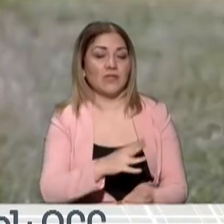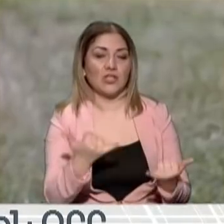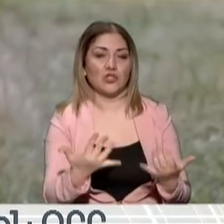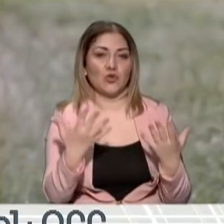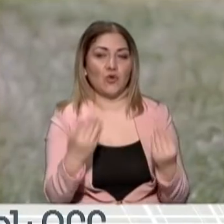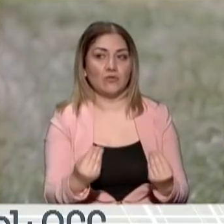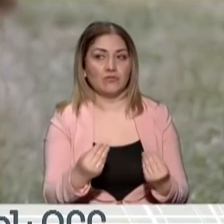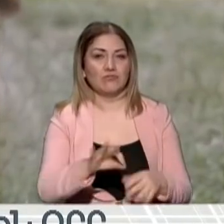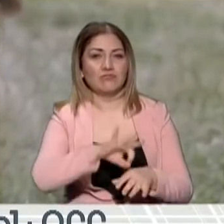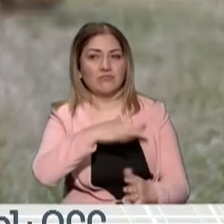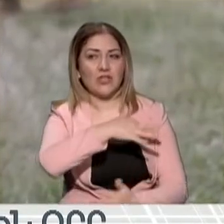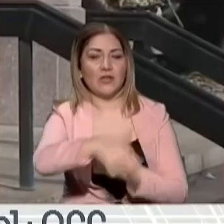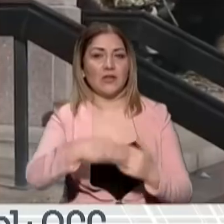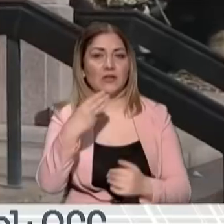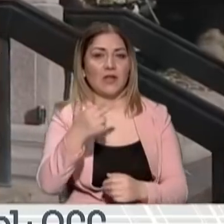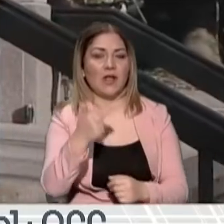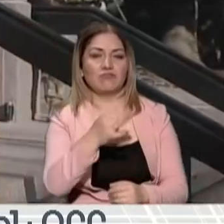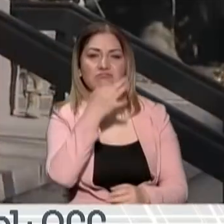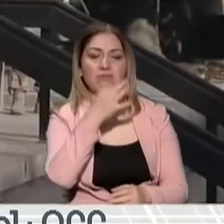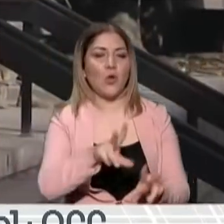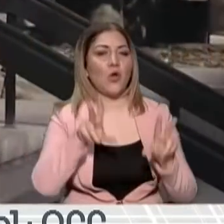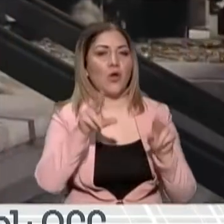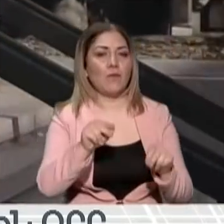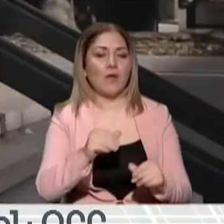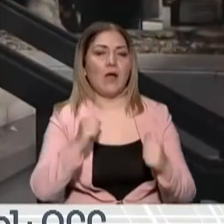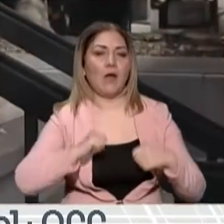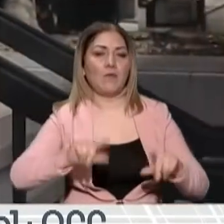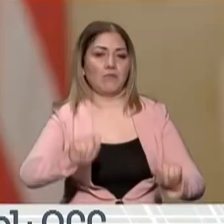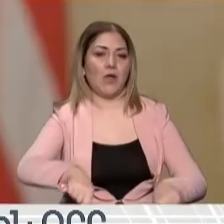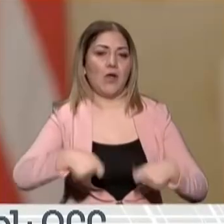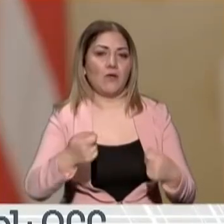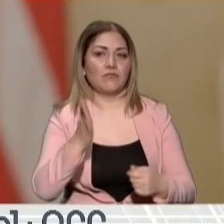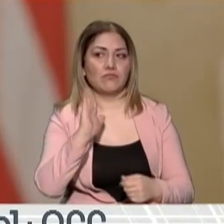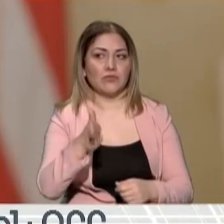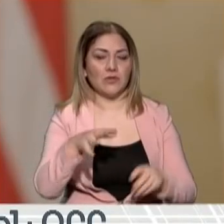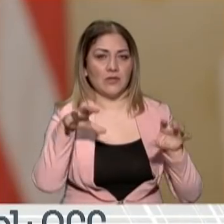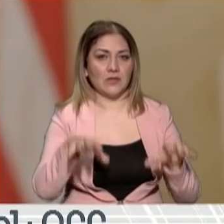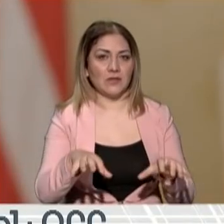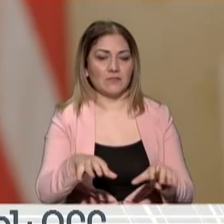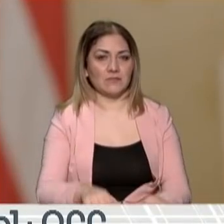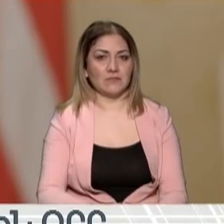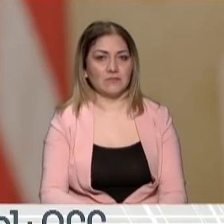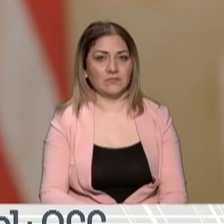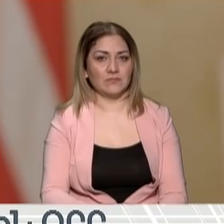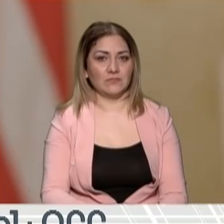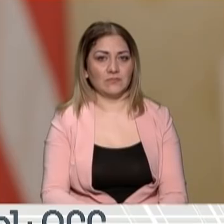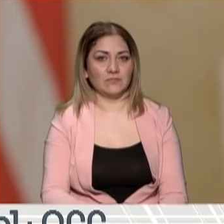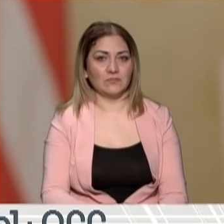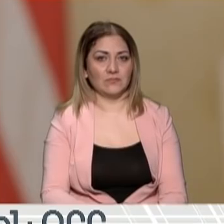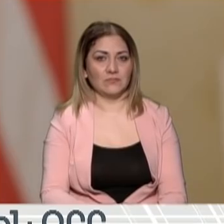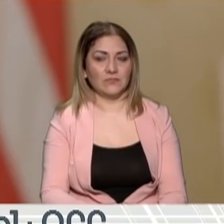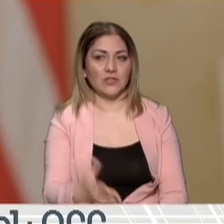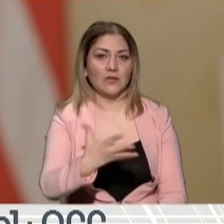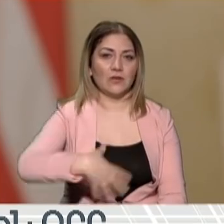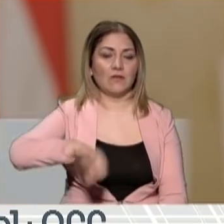Այսօր դատապարտելով բռնությունները, Թրամփը խոստացավ իշխանության խաղաղ փոխանցում։ All Americans were horrified by the assault on our